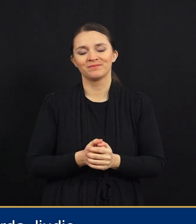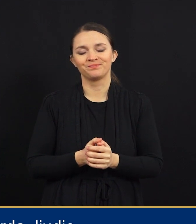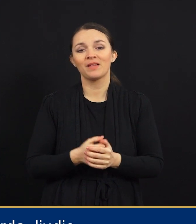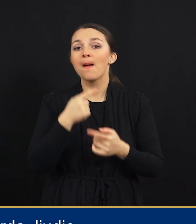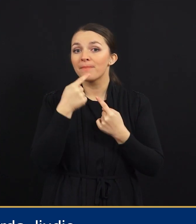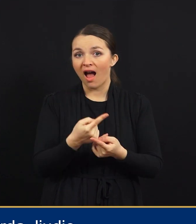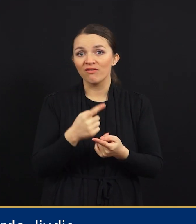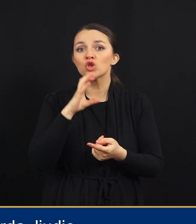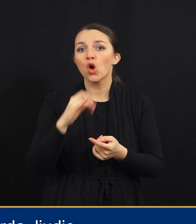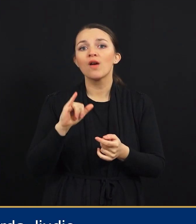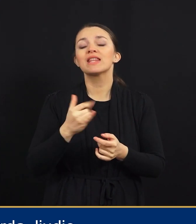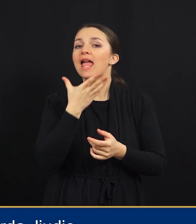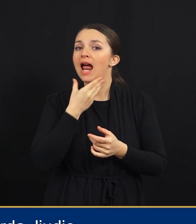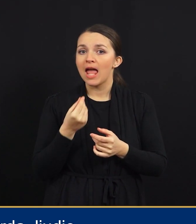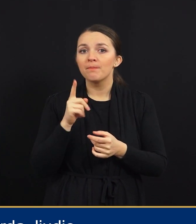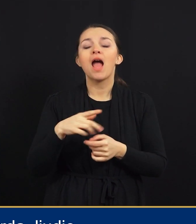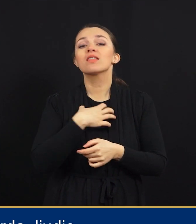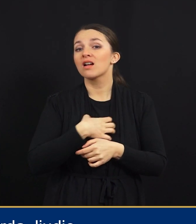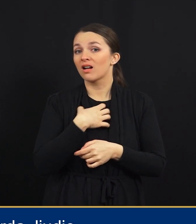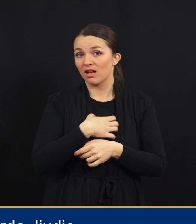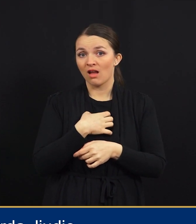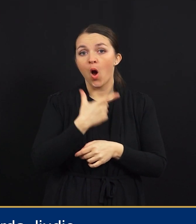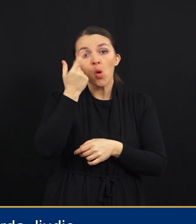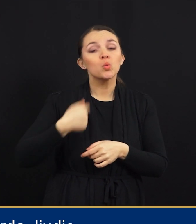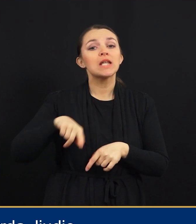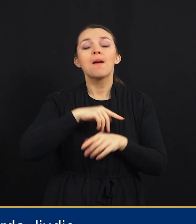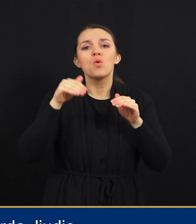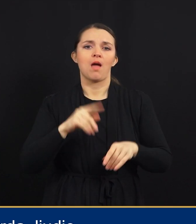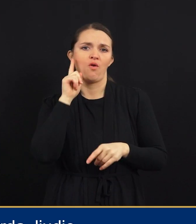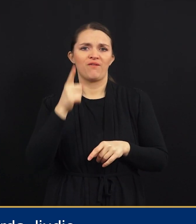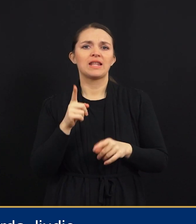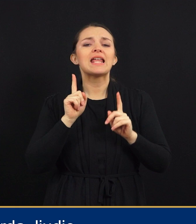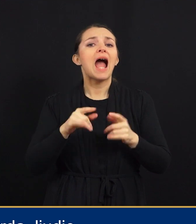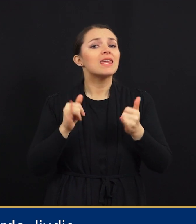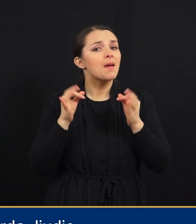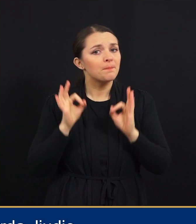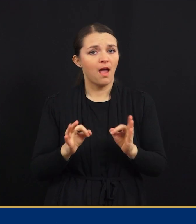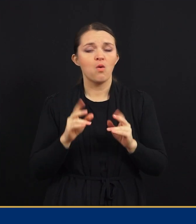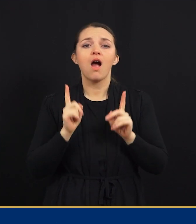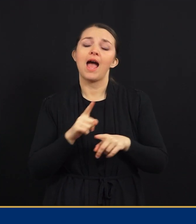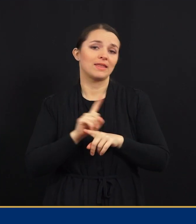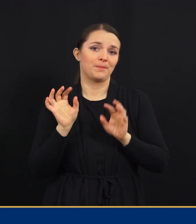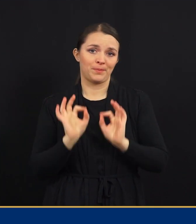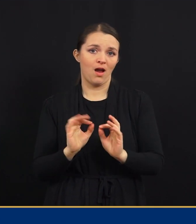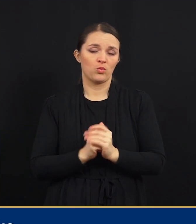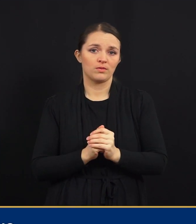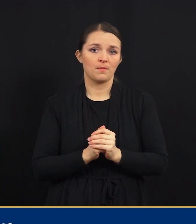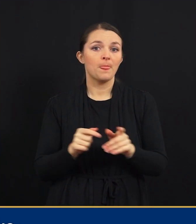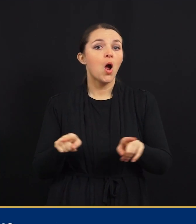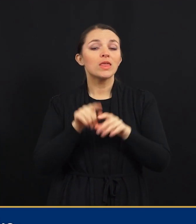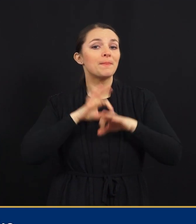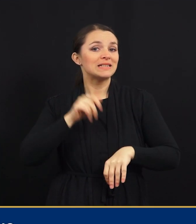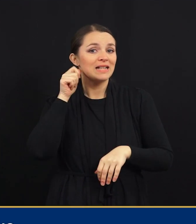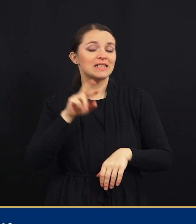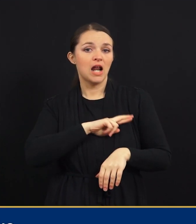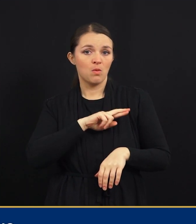da je zgodovina lepa in grda, ljudje pa moramo vedeti, kaj je prav in kaj ne. Kot predsednica